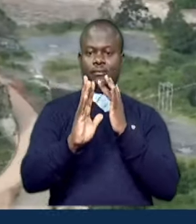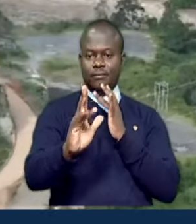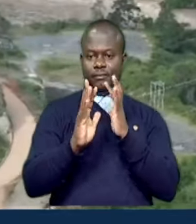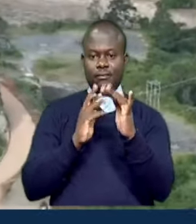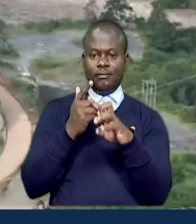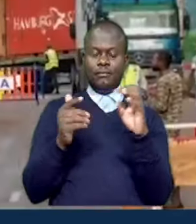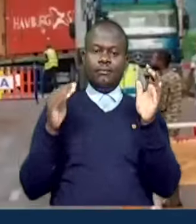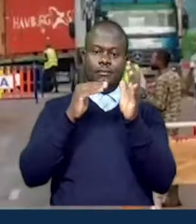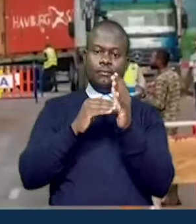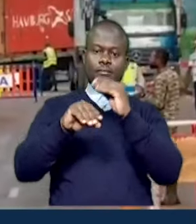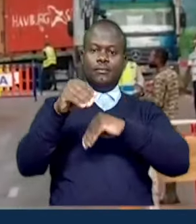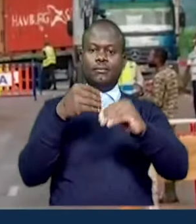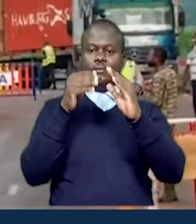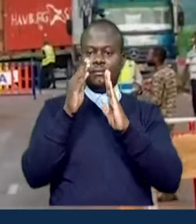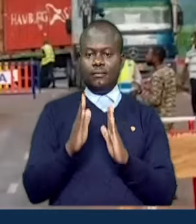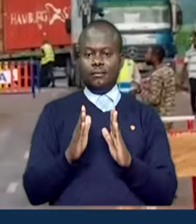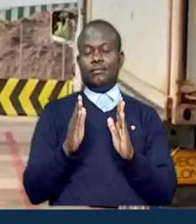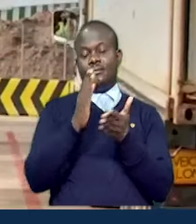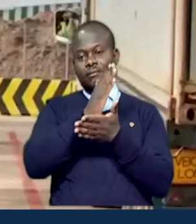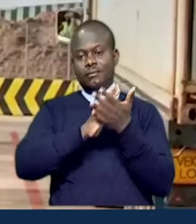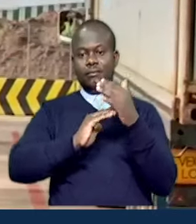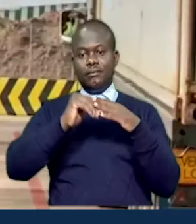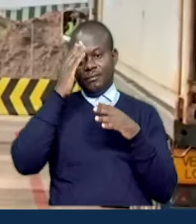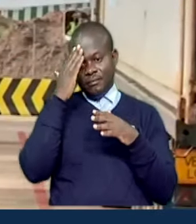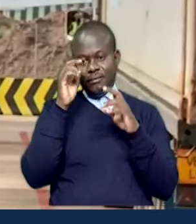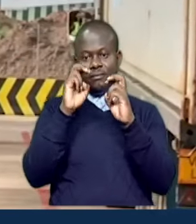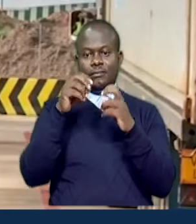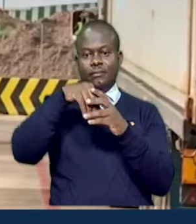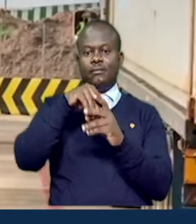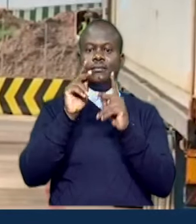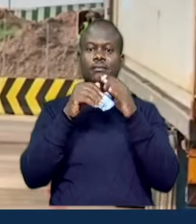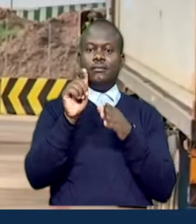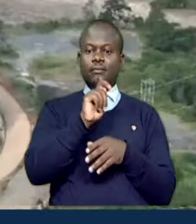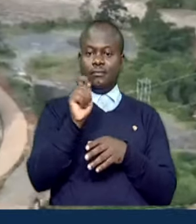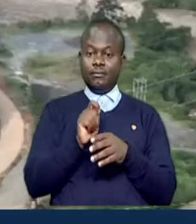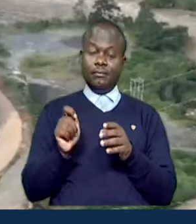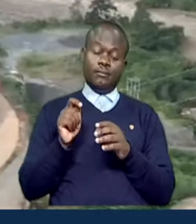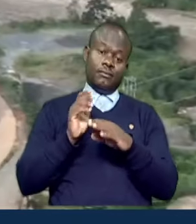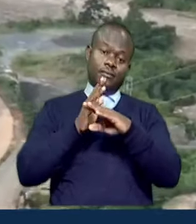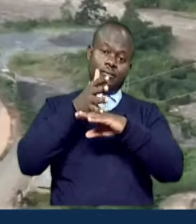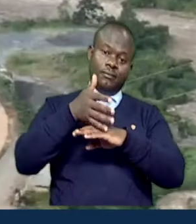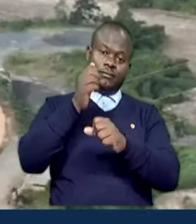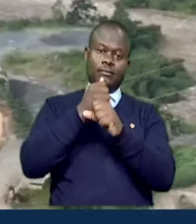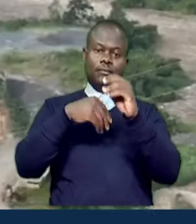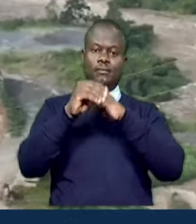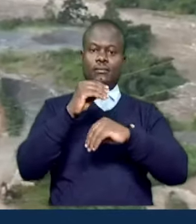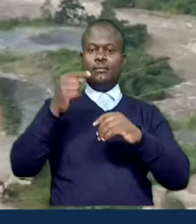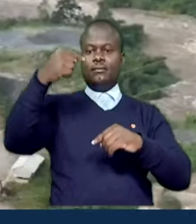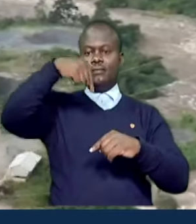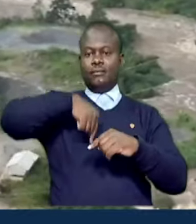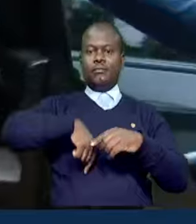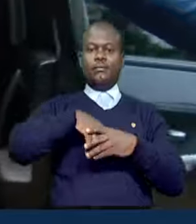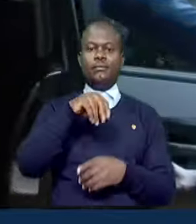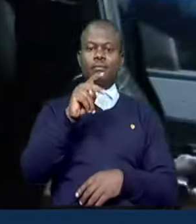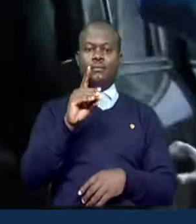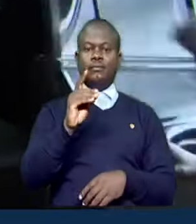ariko n'imicururizanye ngira ngo hari bamwe bazi ko hari n'abatanzania bajya bambuka bagakora isoko hakuno hano za